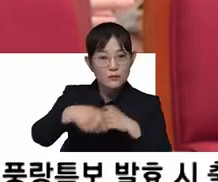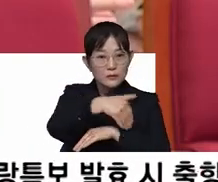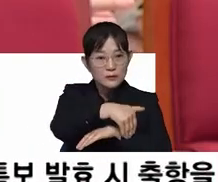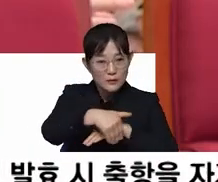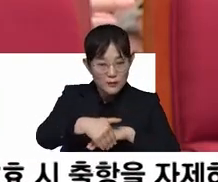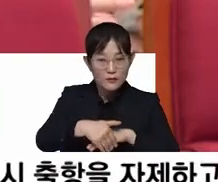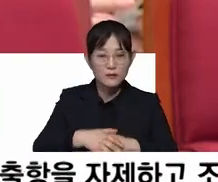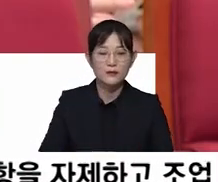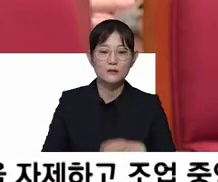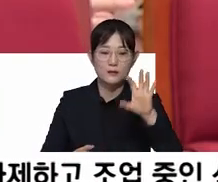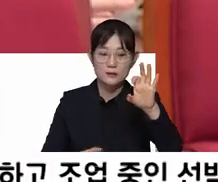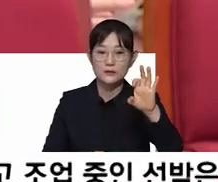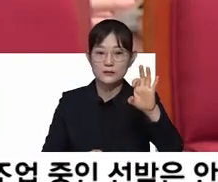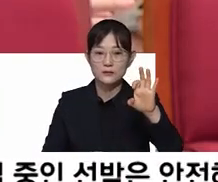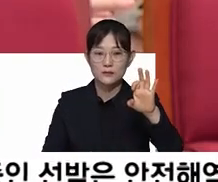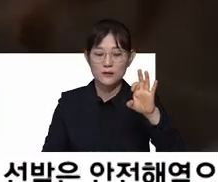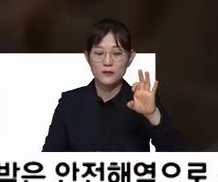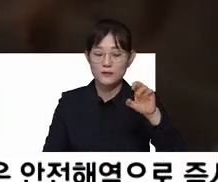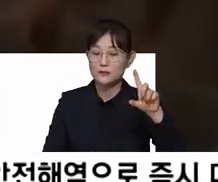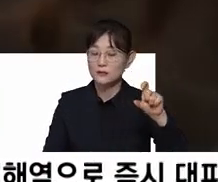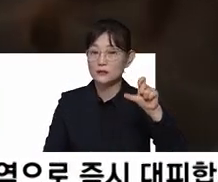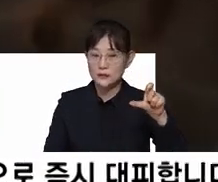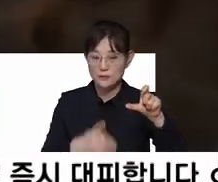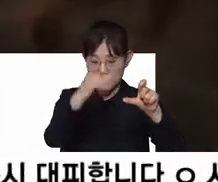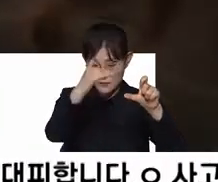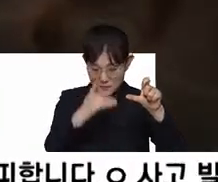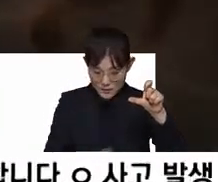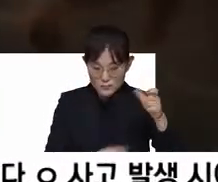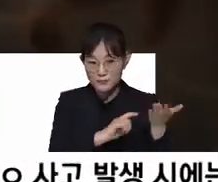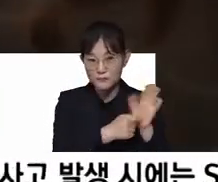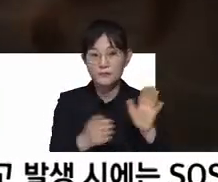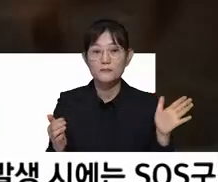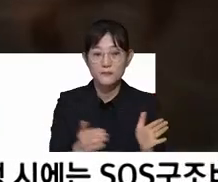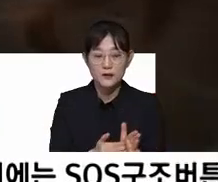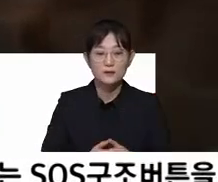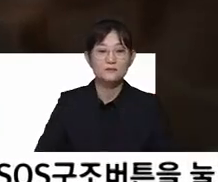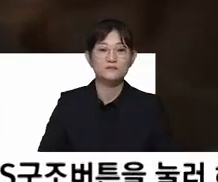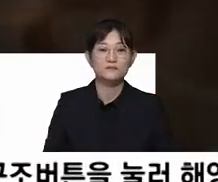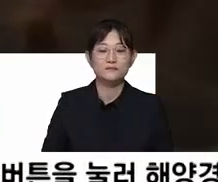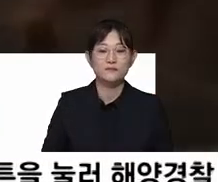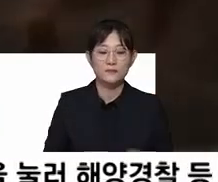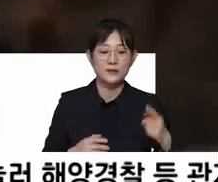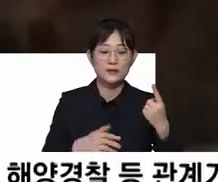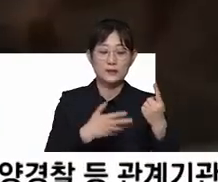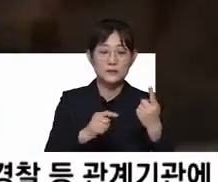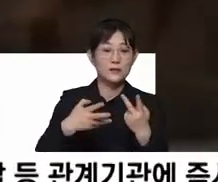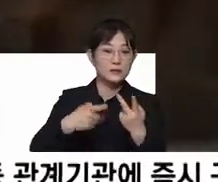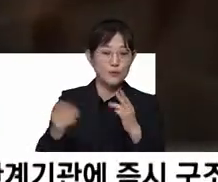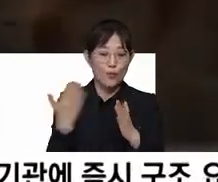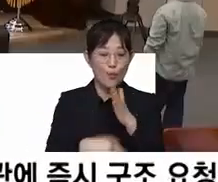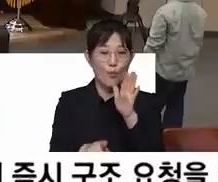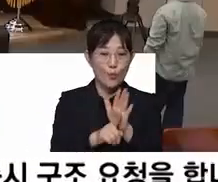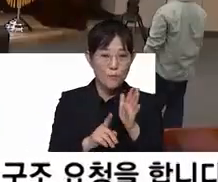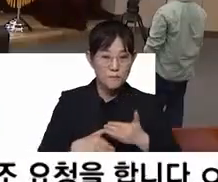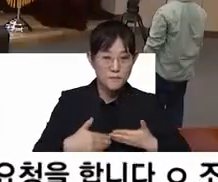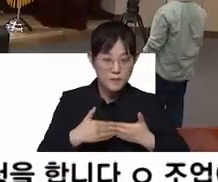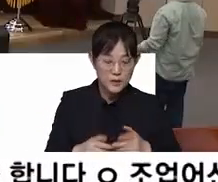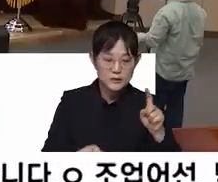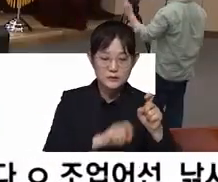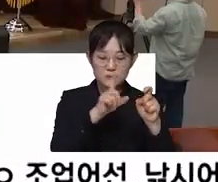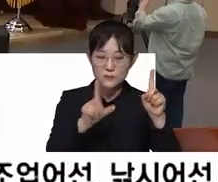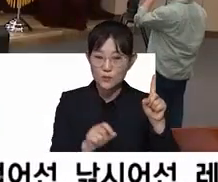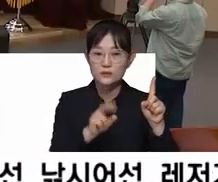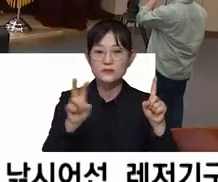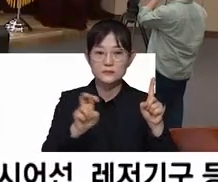4개 영역 15개 지표를 평가 항목으로 발표했습니다. 공모는 1차와 2차에 걸쳐 다음 달 20일까지